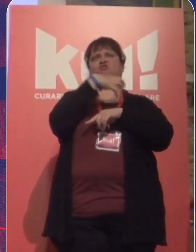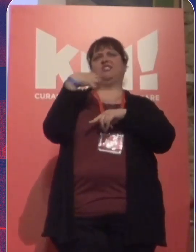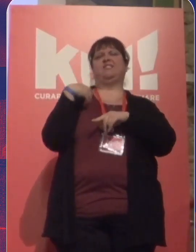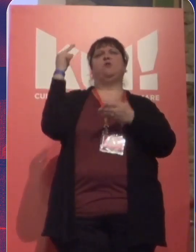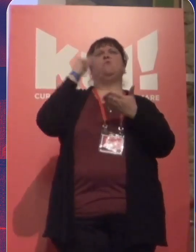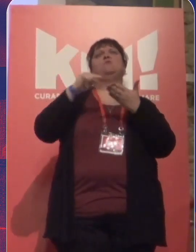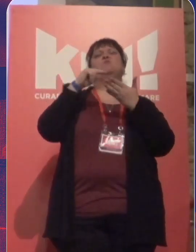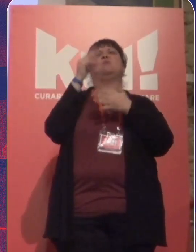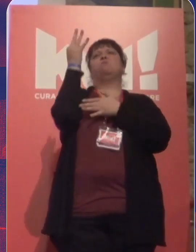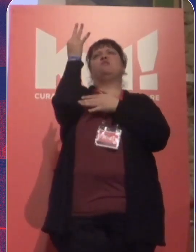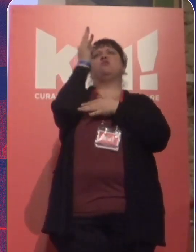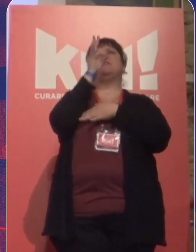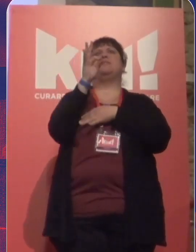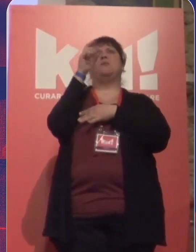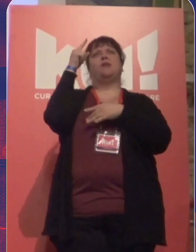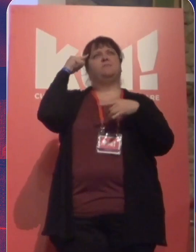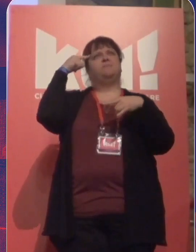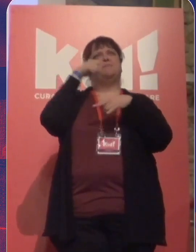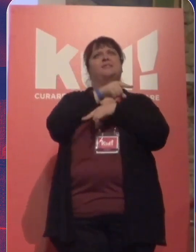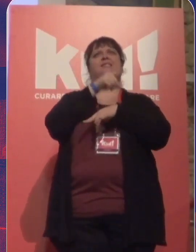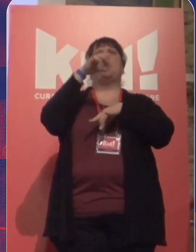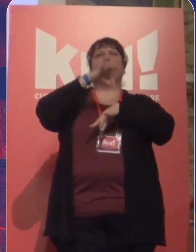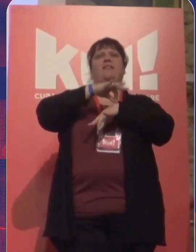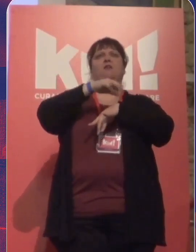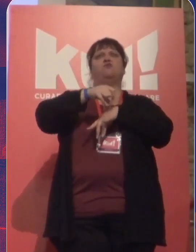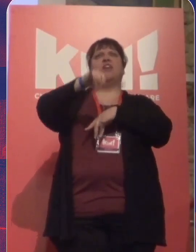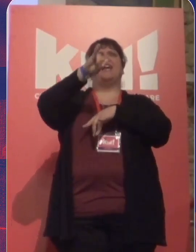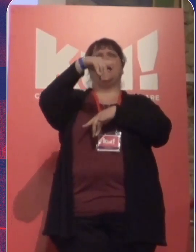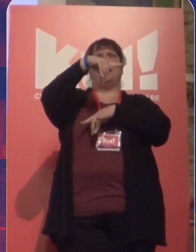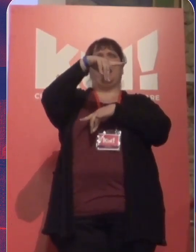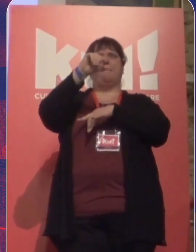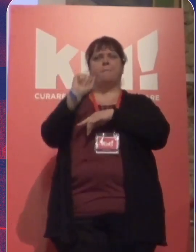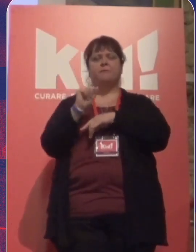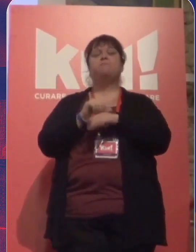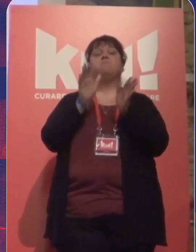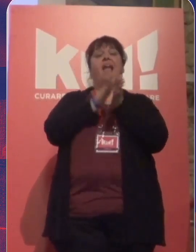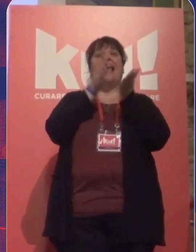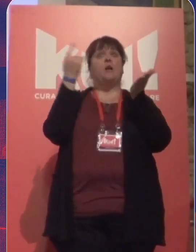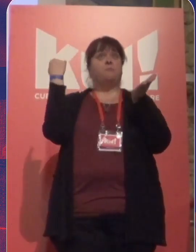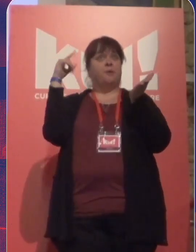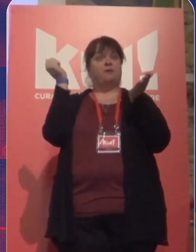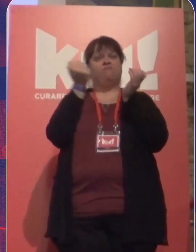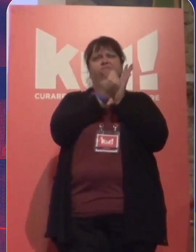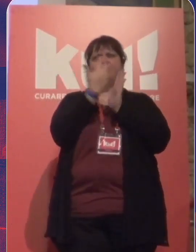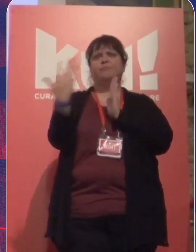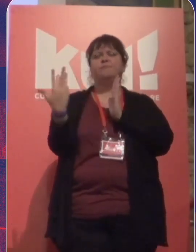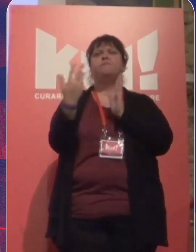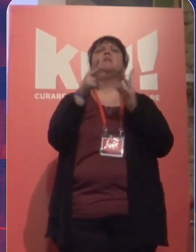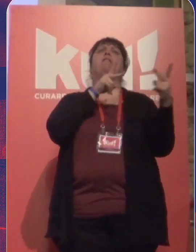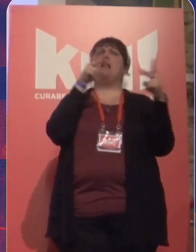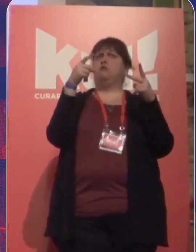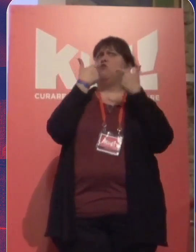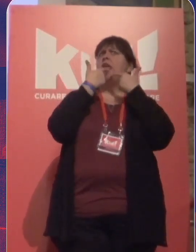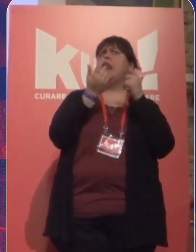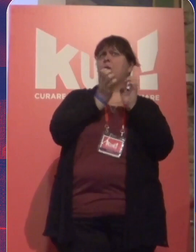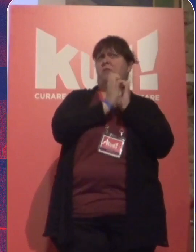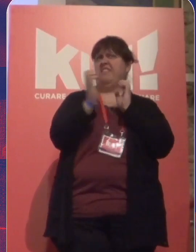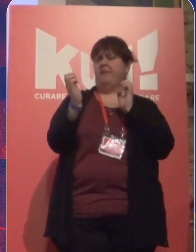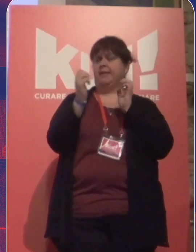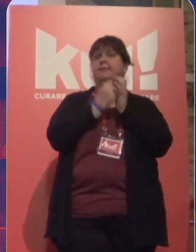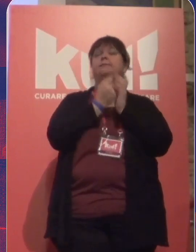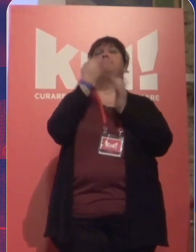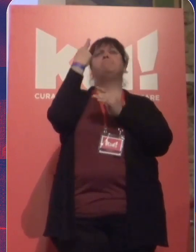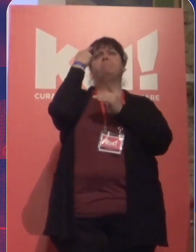tra le sue numerose pubblicazioni tradotte in diverse lingue ricordiamo l'uomo senza inconscio